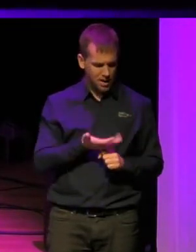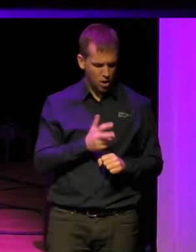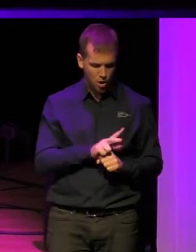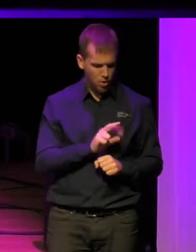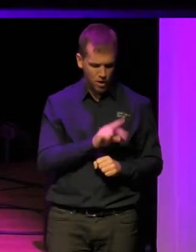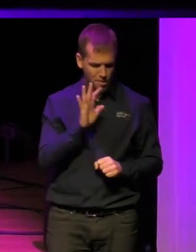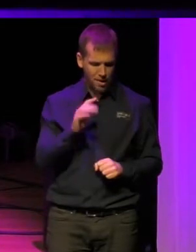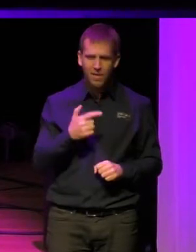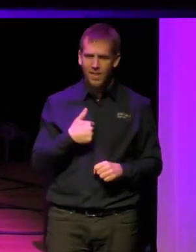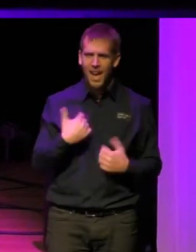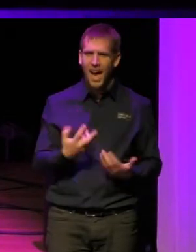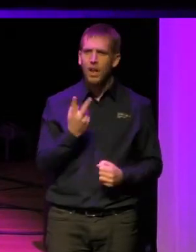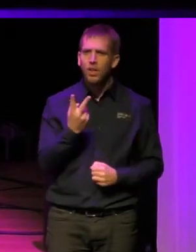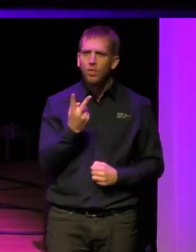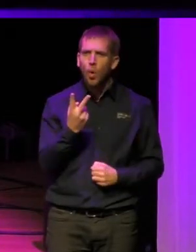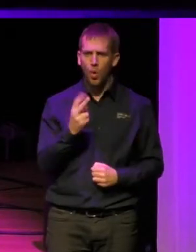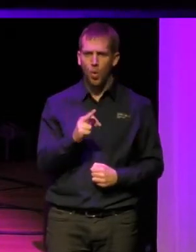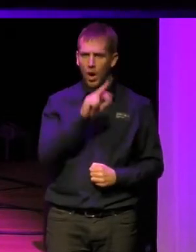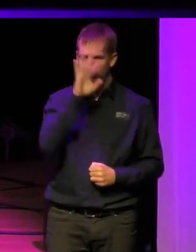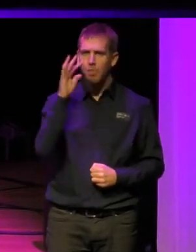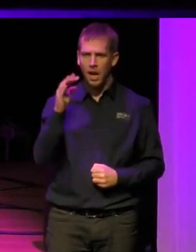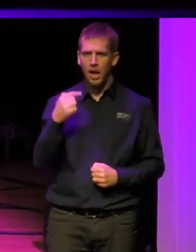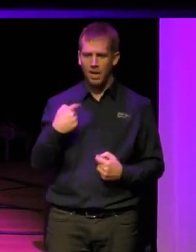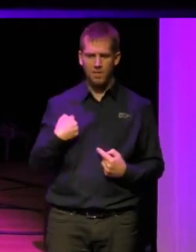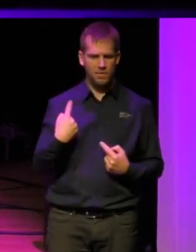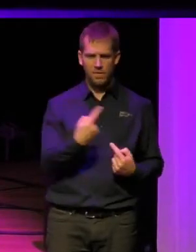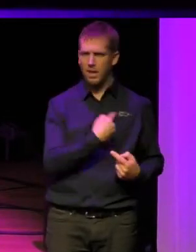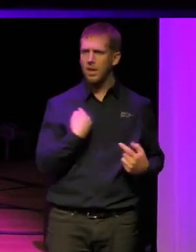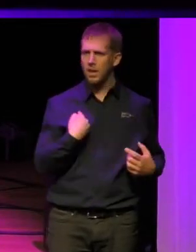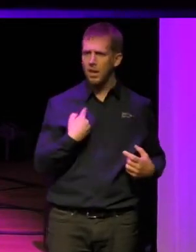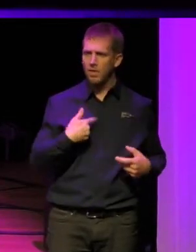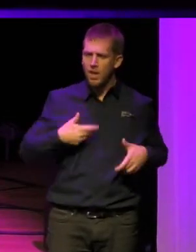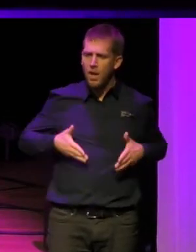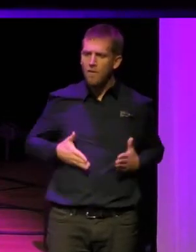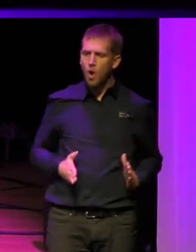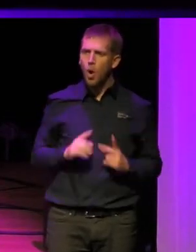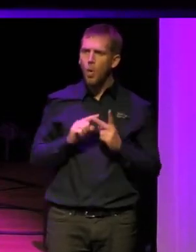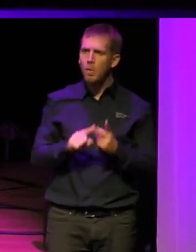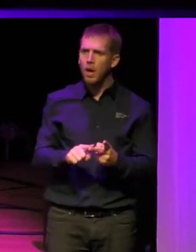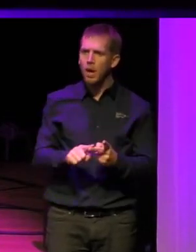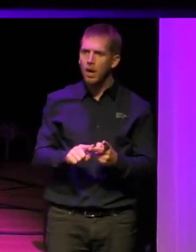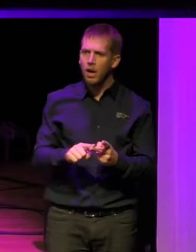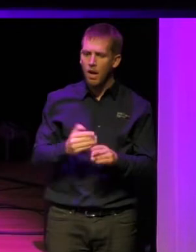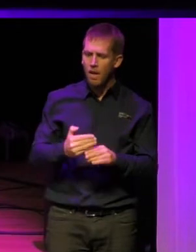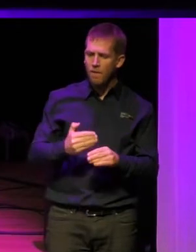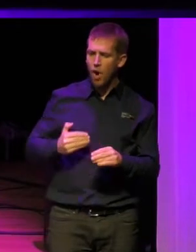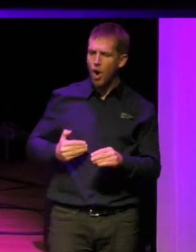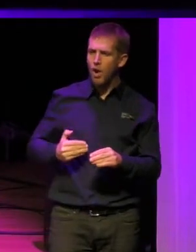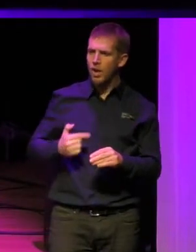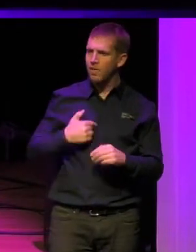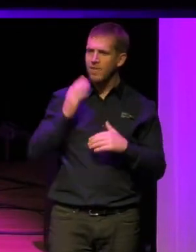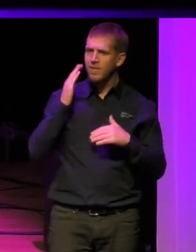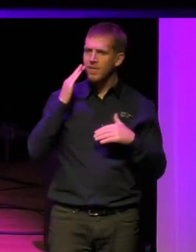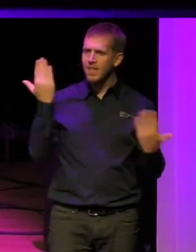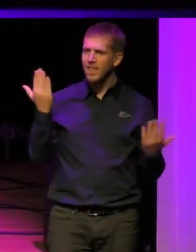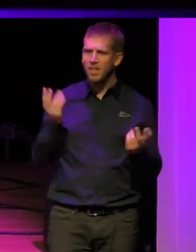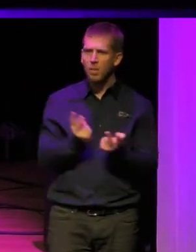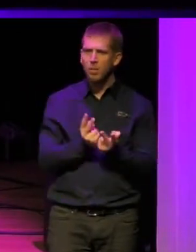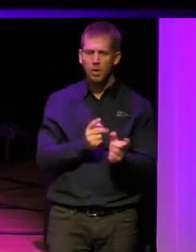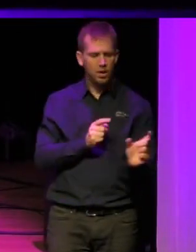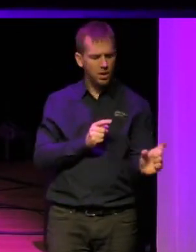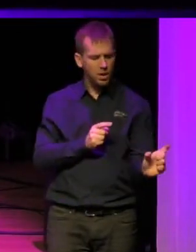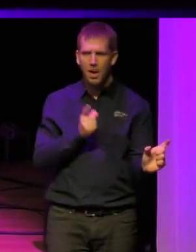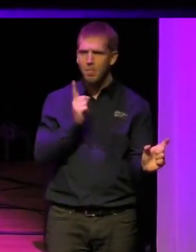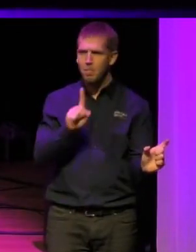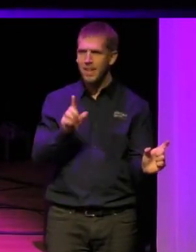Vi är födda på nytt. För vi visste innan det Vi visste inte det faktiskt. Vad